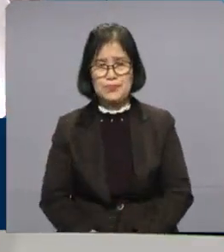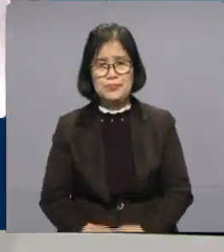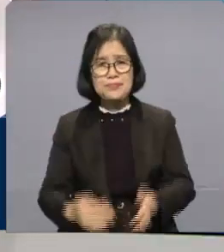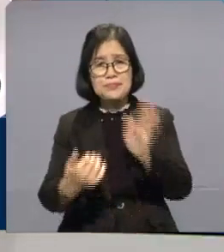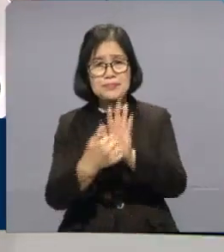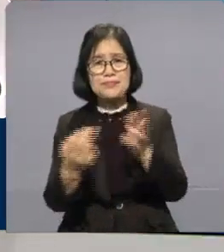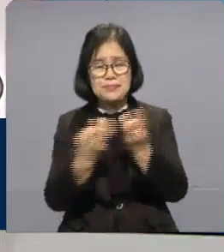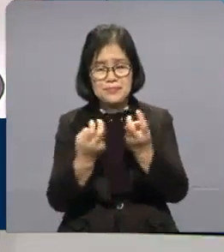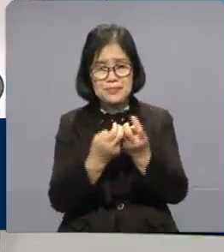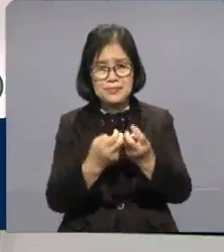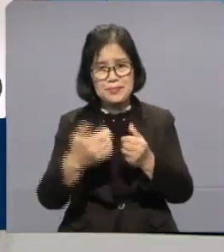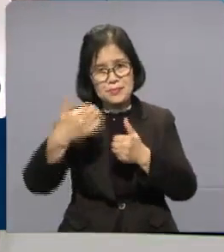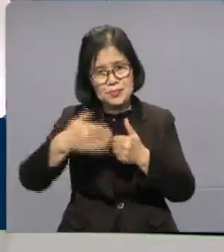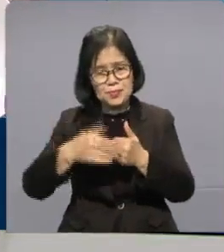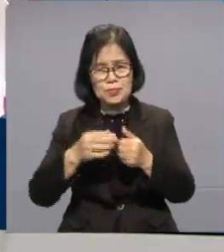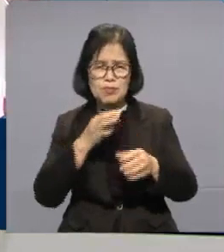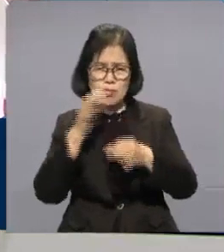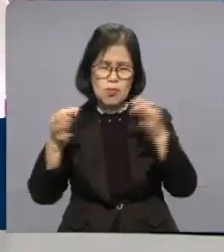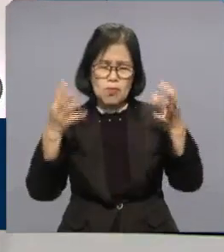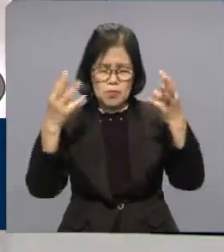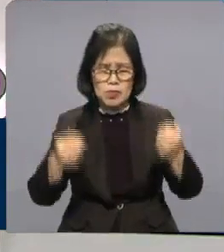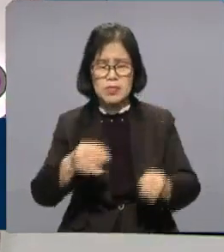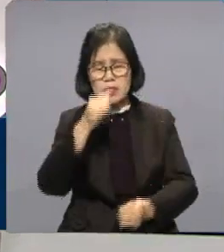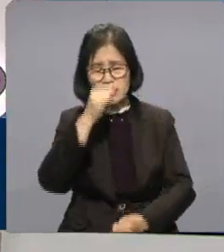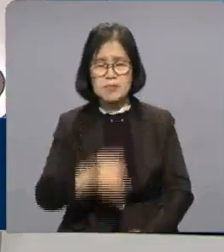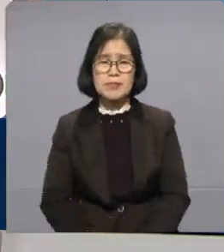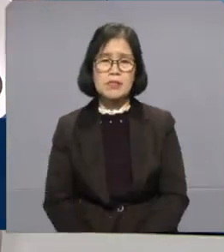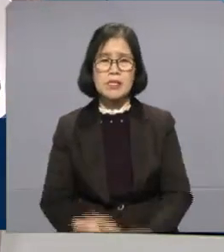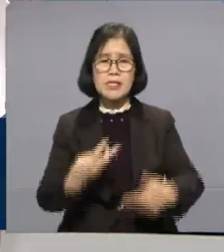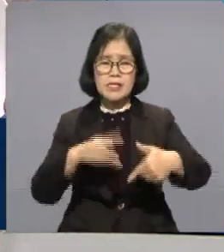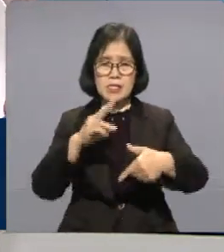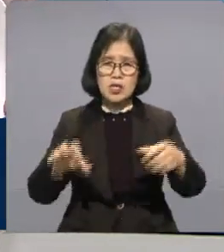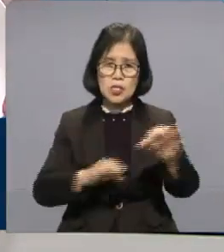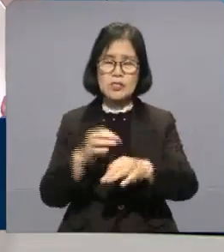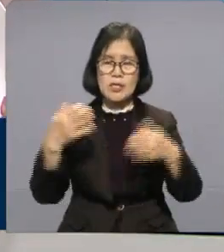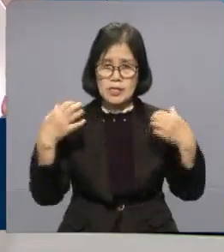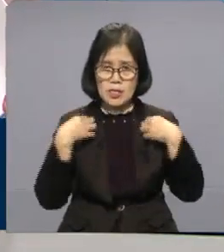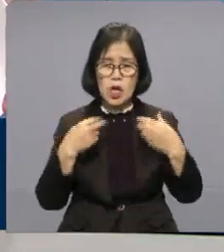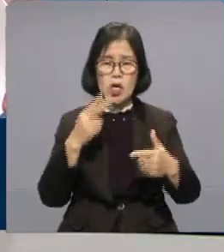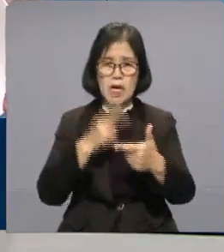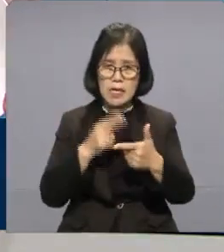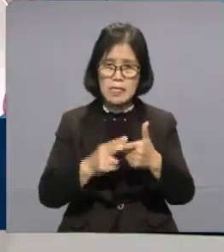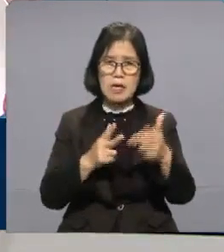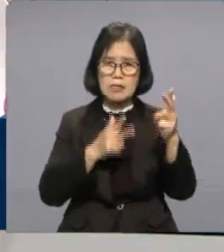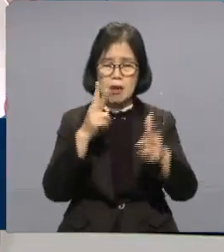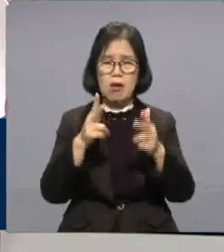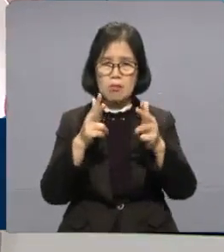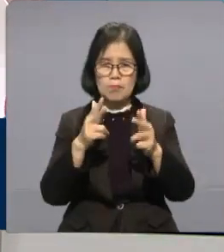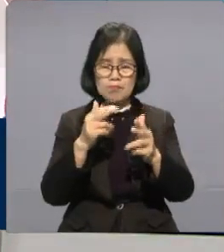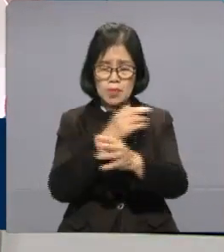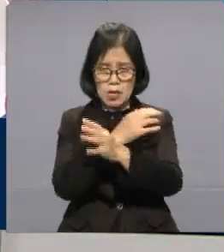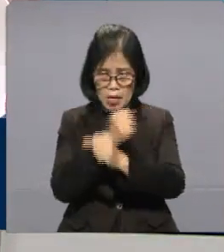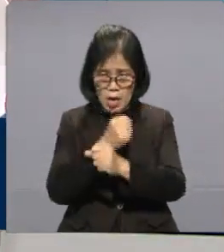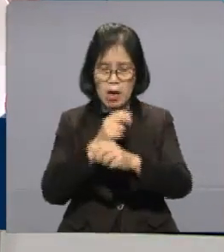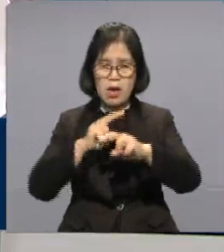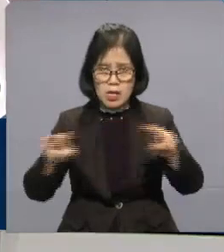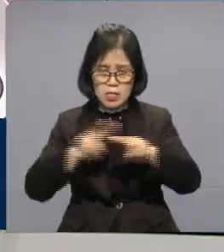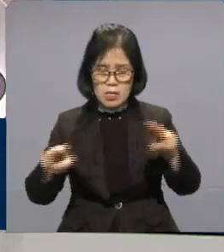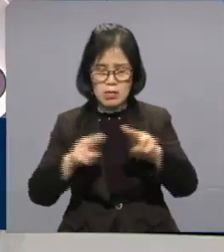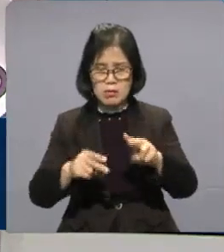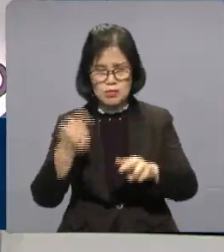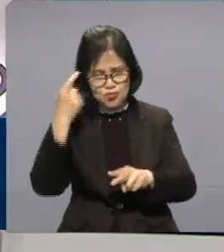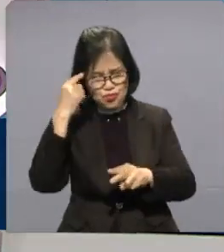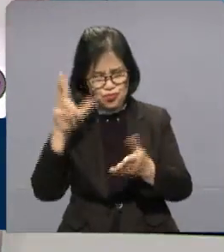대책을 요구하는 목소리가 본물을 이루고 있습니다. 인천경제청과 LH가 사업자와 계약 해지를 추진하며 돌파구를 찾고